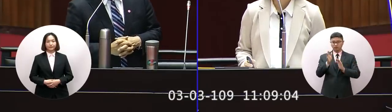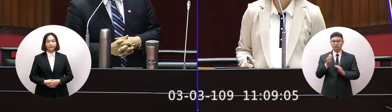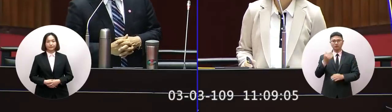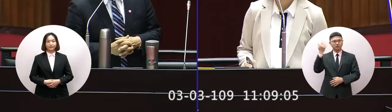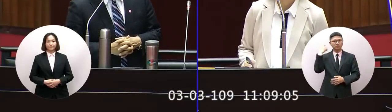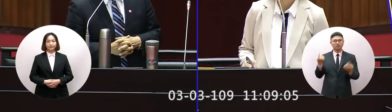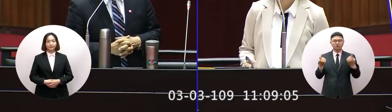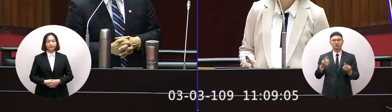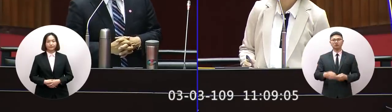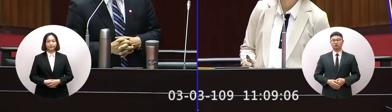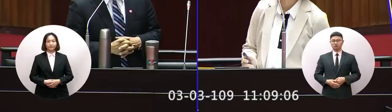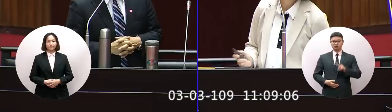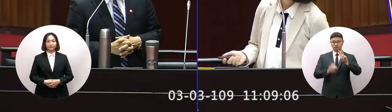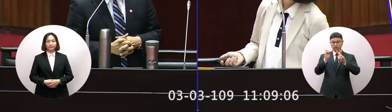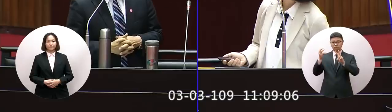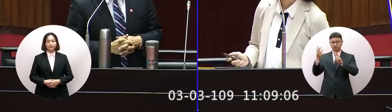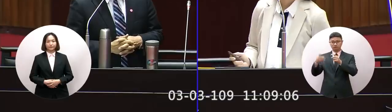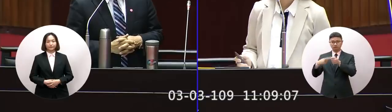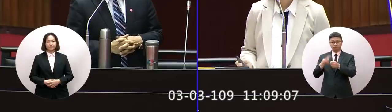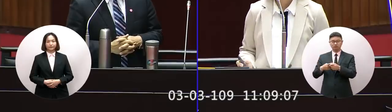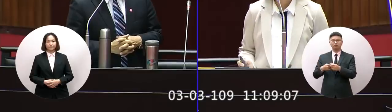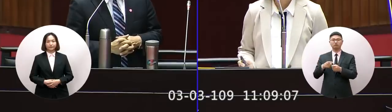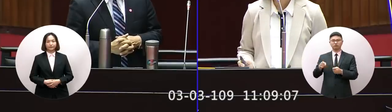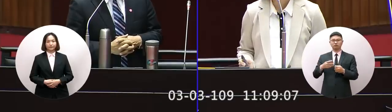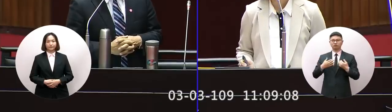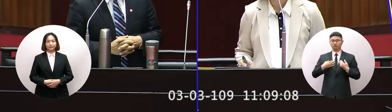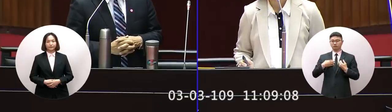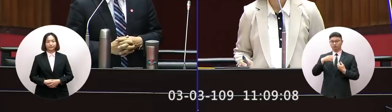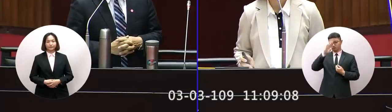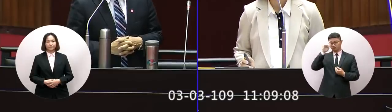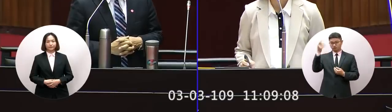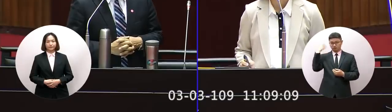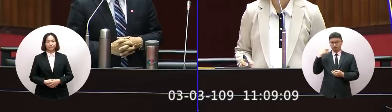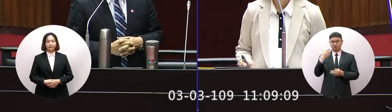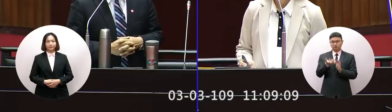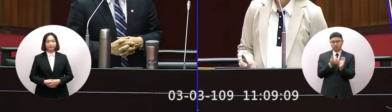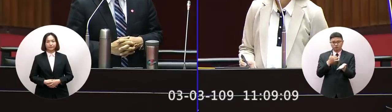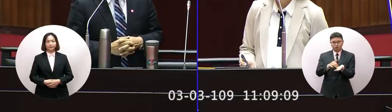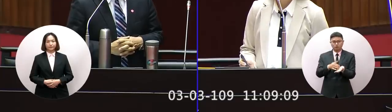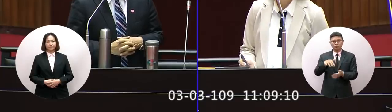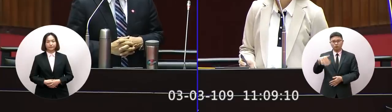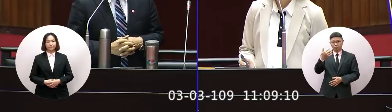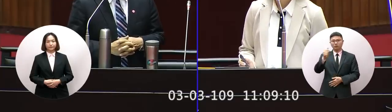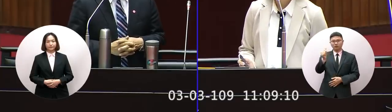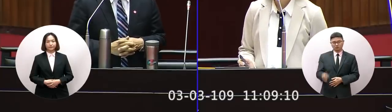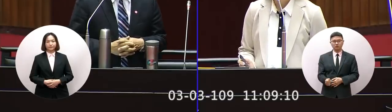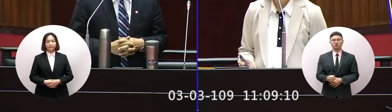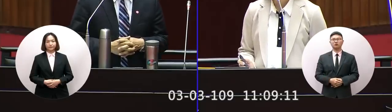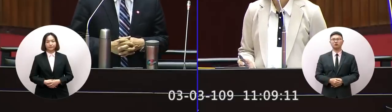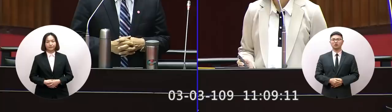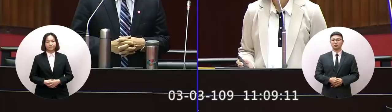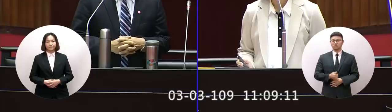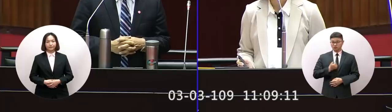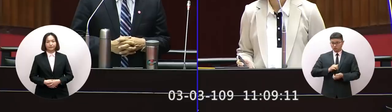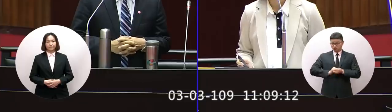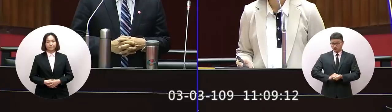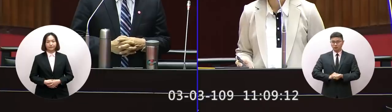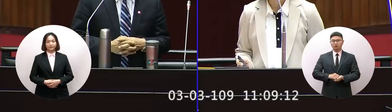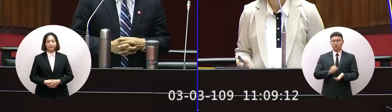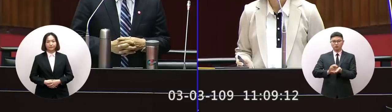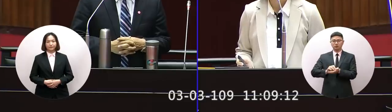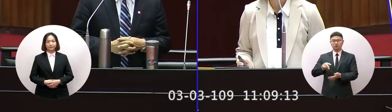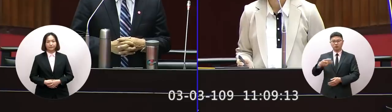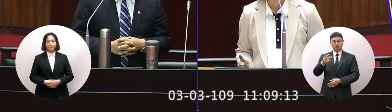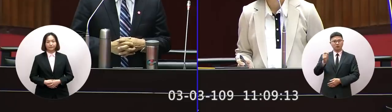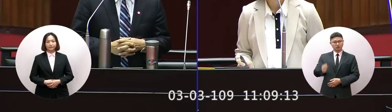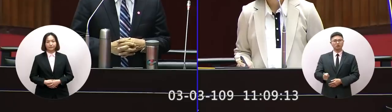我们拿上次2003年 SARS 的预算来看，那当时编列了500亿元，然后实际的决算结果是230亿元，执